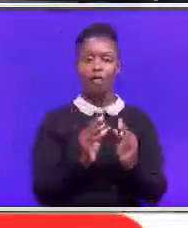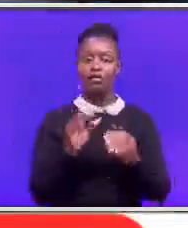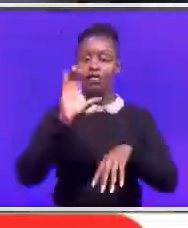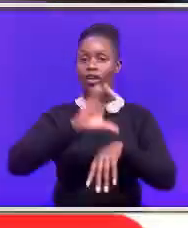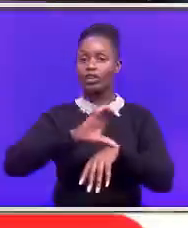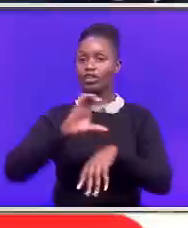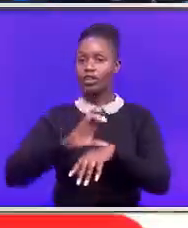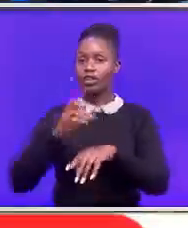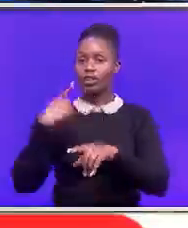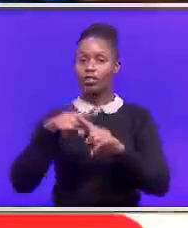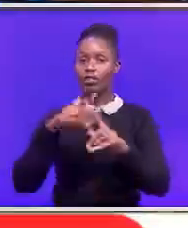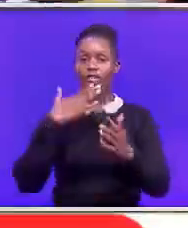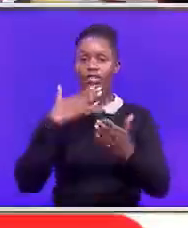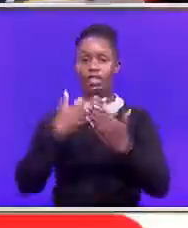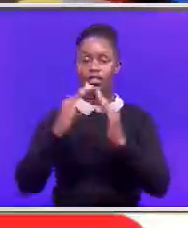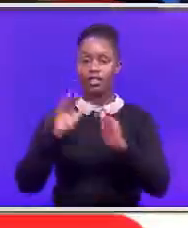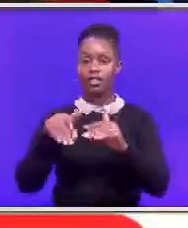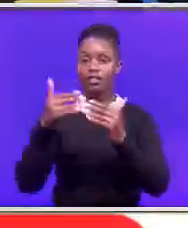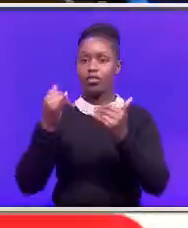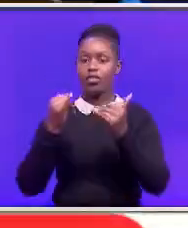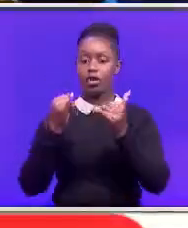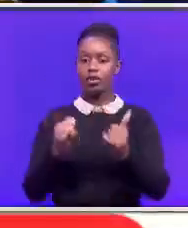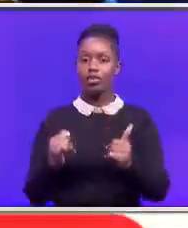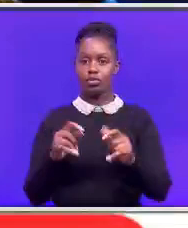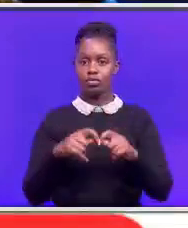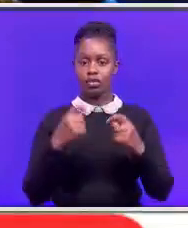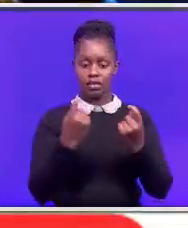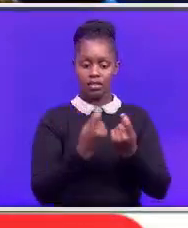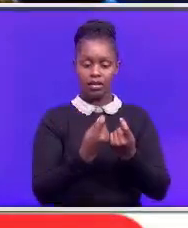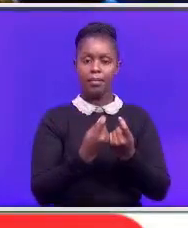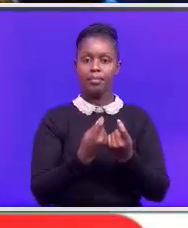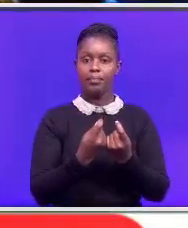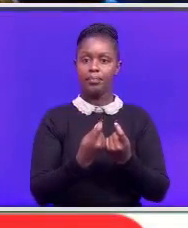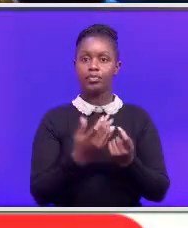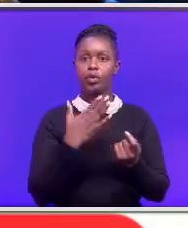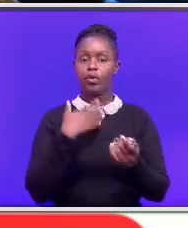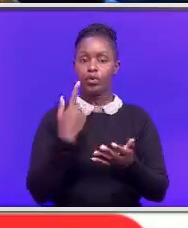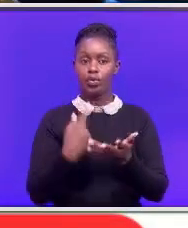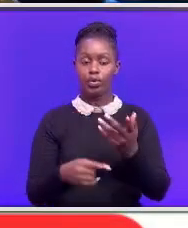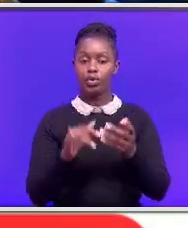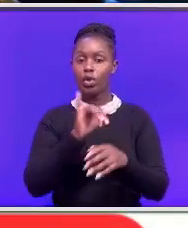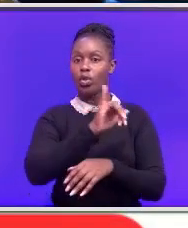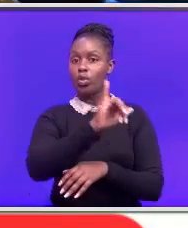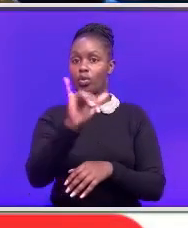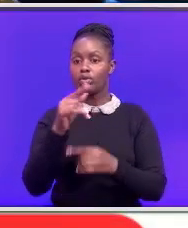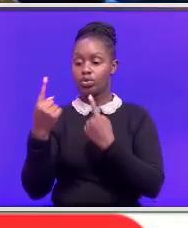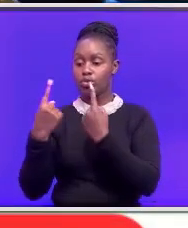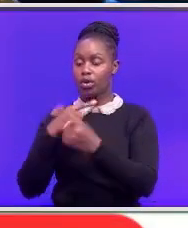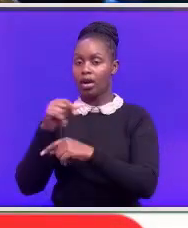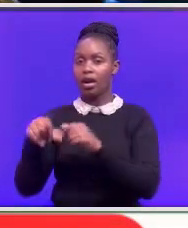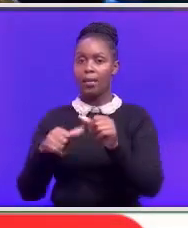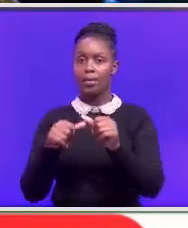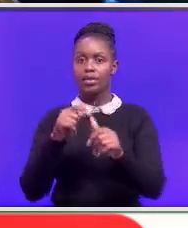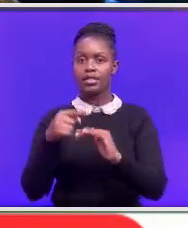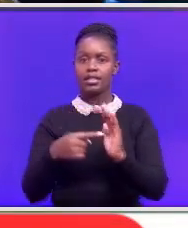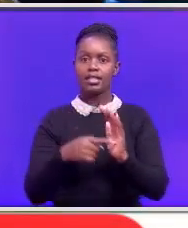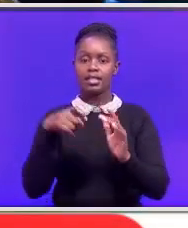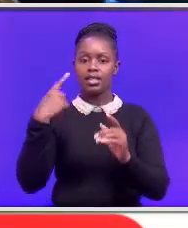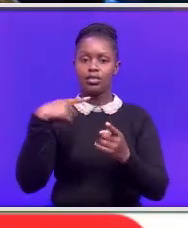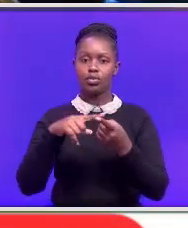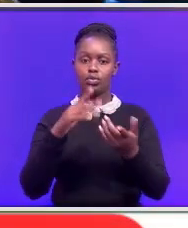kikosi cha ulinzi cha Kenya, amewataka wanaoupinga mswada huo kukoma kueneza uvumi kuhusu mapendekezo yake na badala